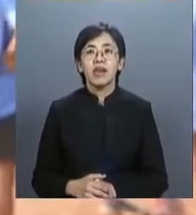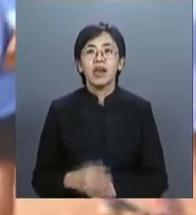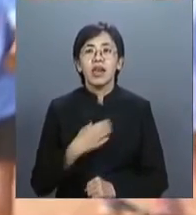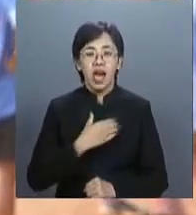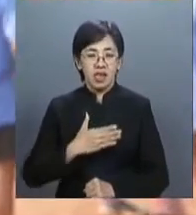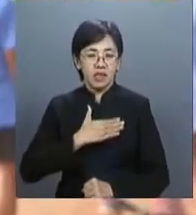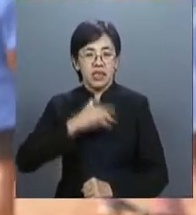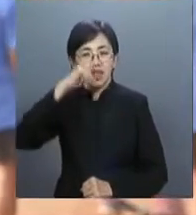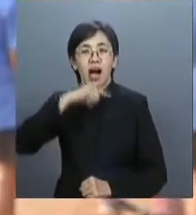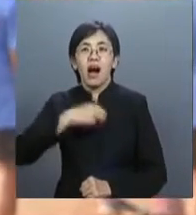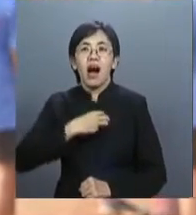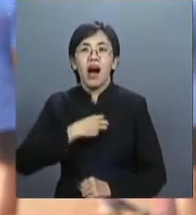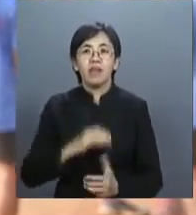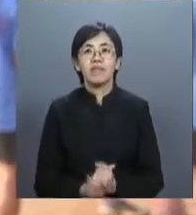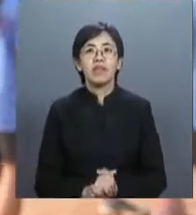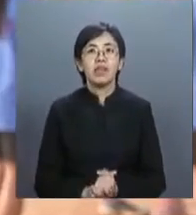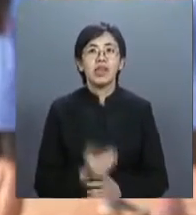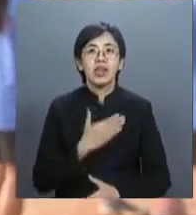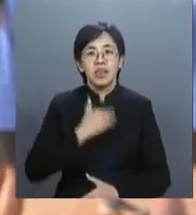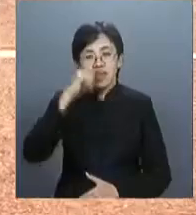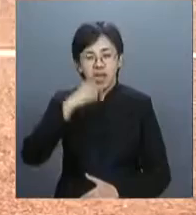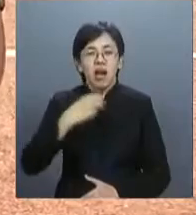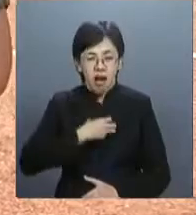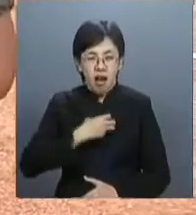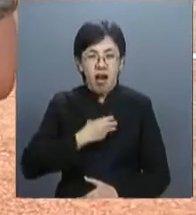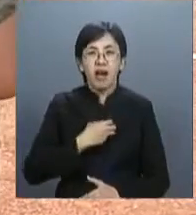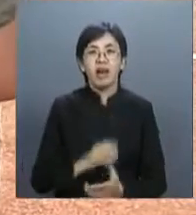ชาติอนาคตเป็นทีมชาติชุดใหญ่ครับ